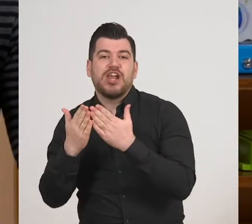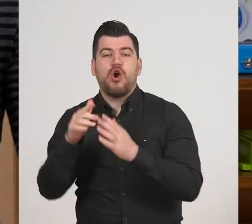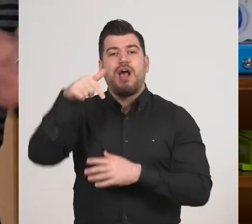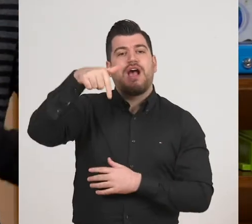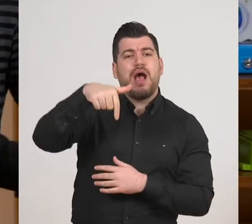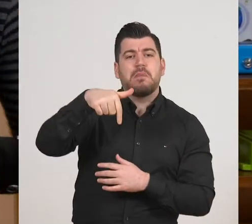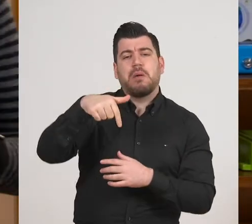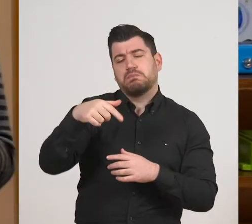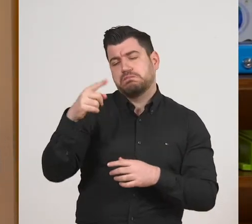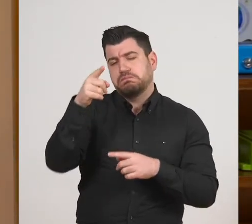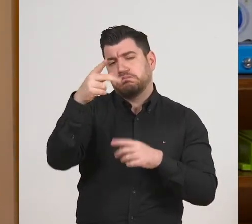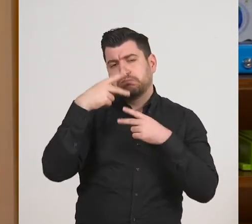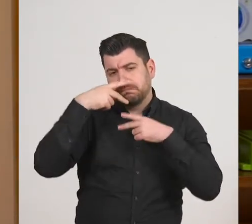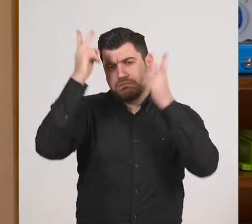γ,